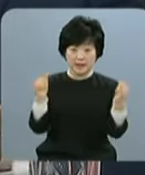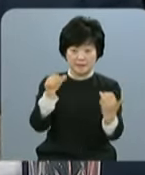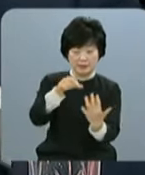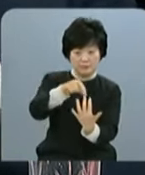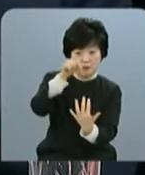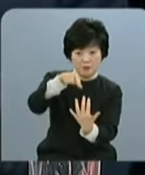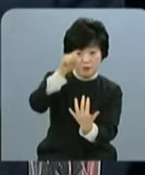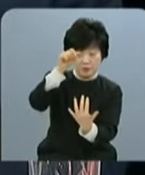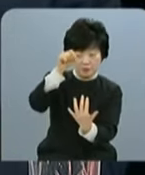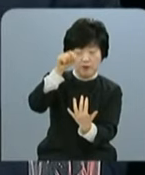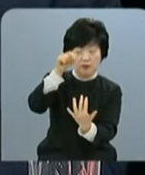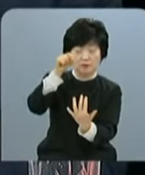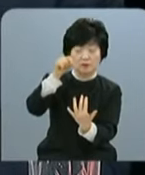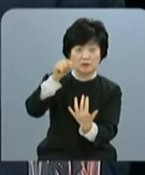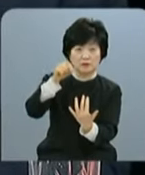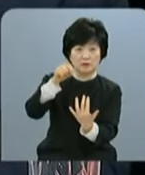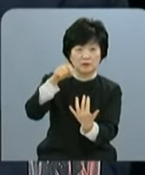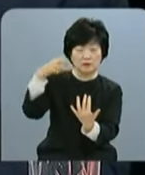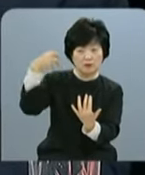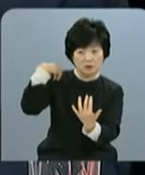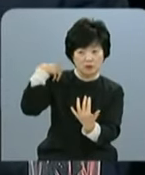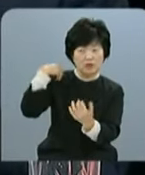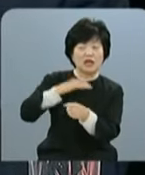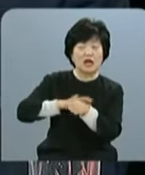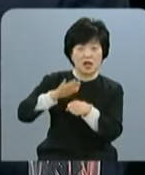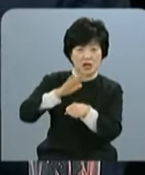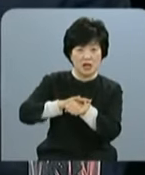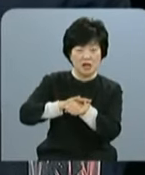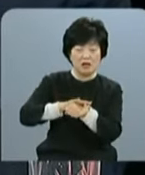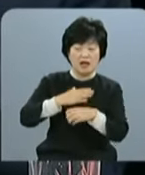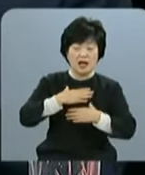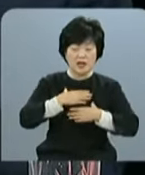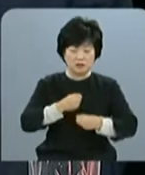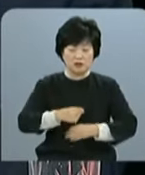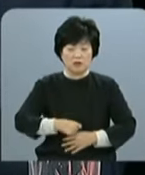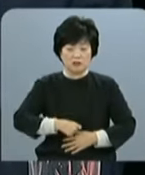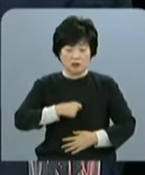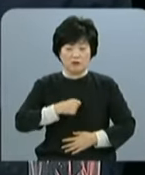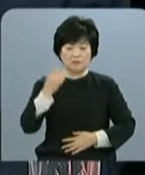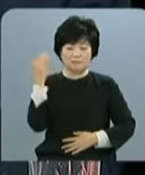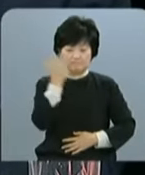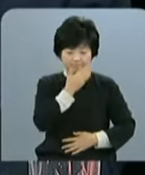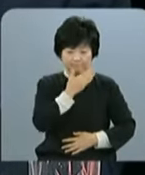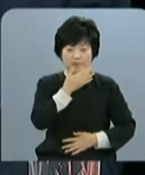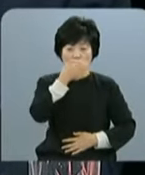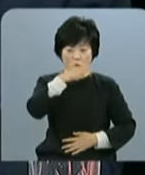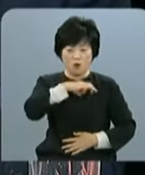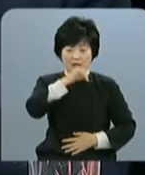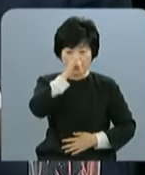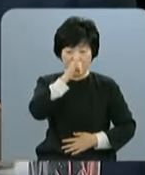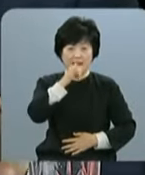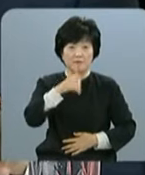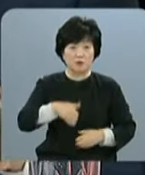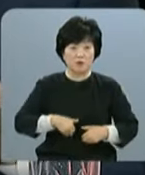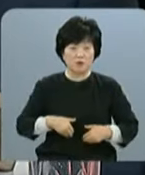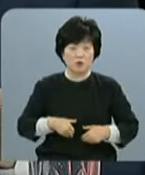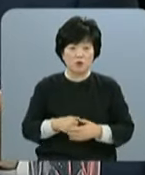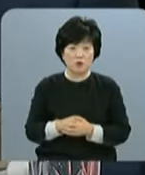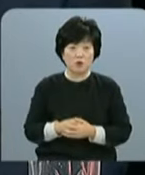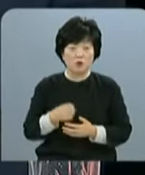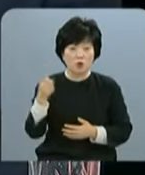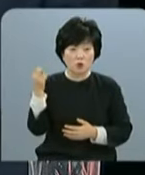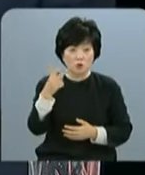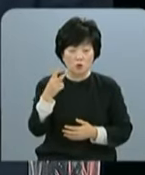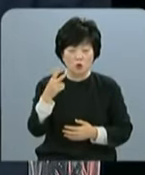통해서 하는 기능이 있겠고요. 이런 부분들은 안정과 정직과 투명성, 효율 이런 게 중요하겠고 더 중요한 기능